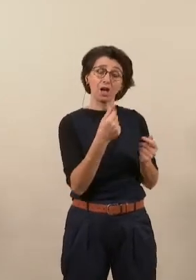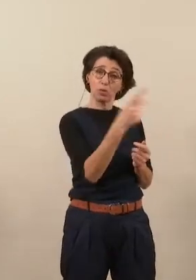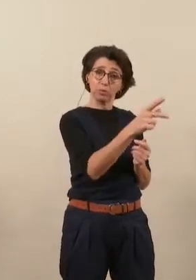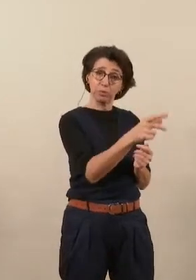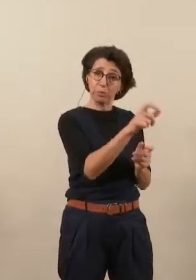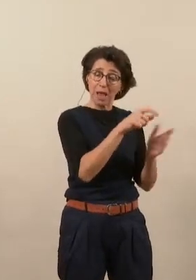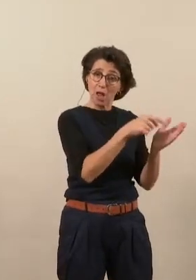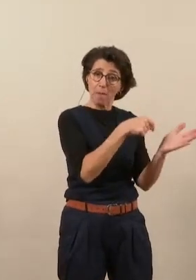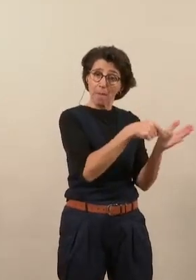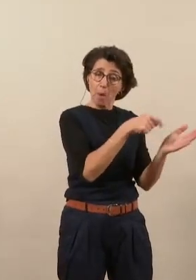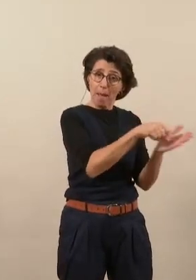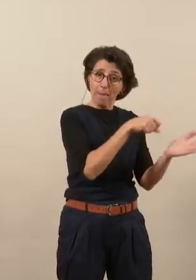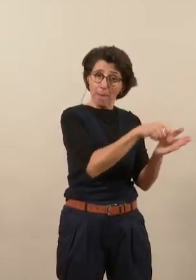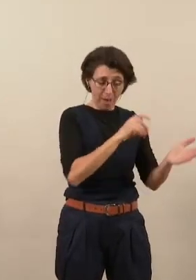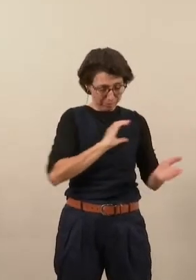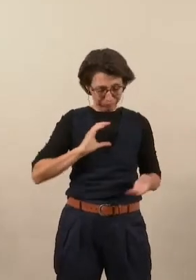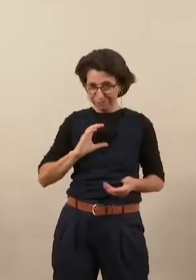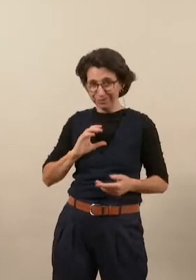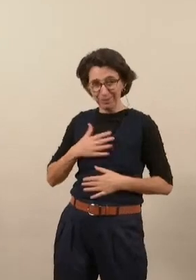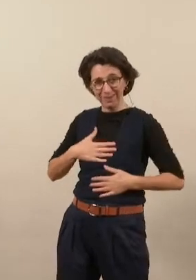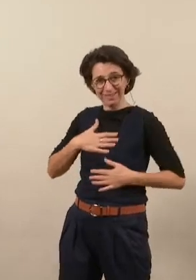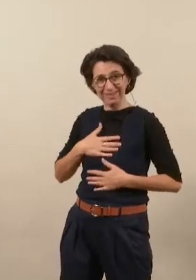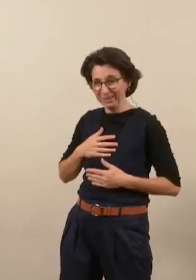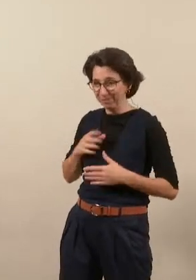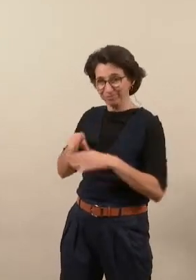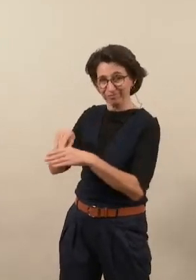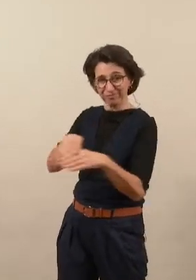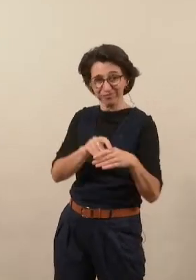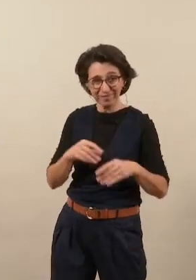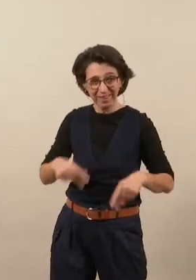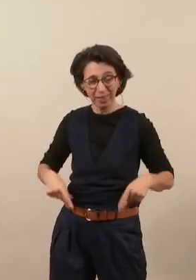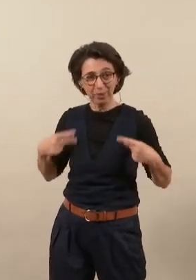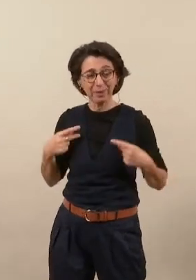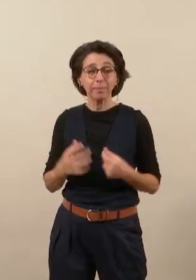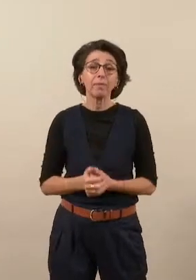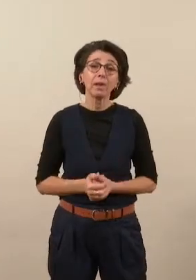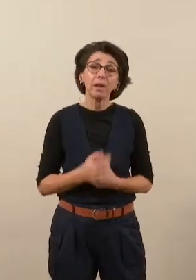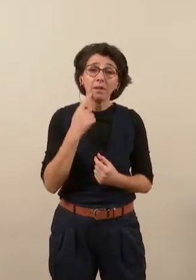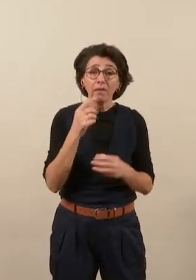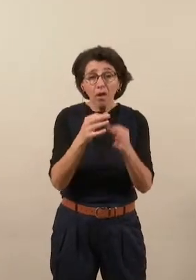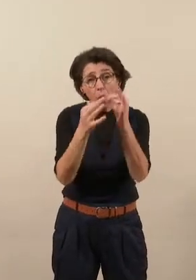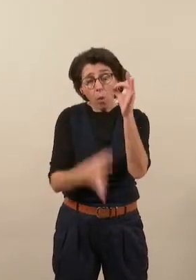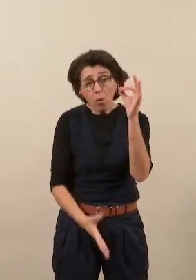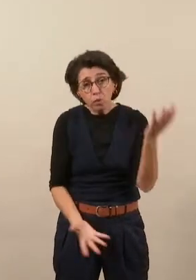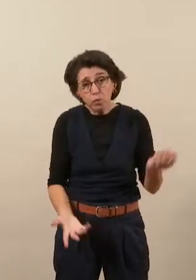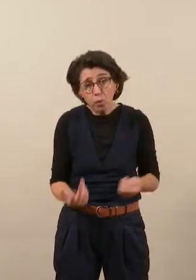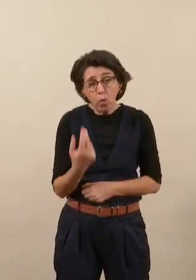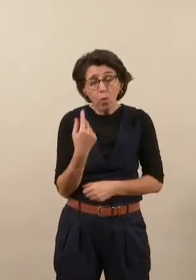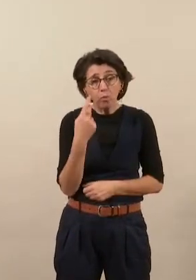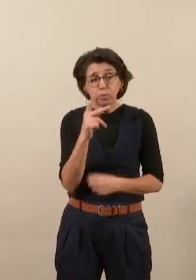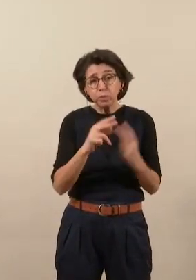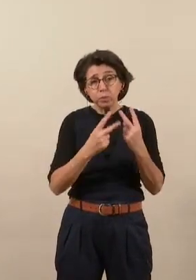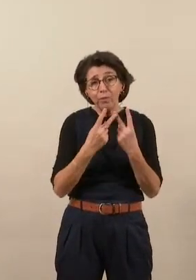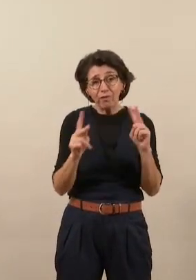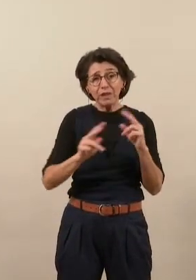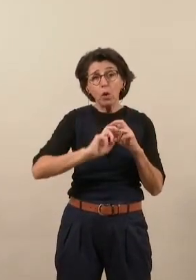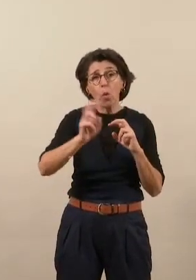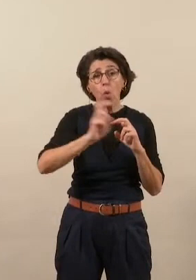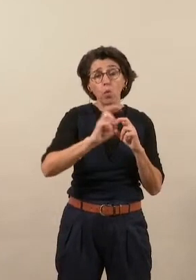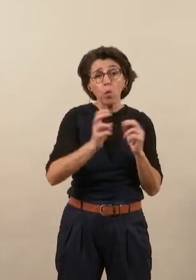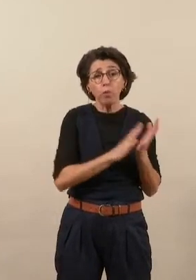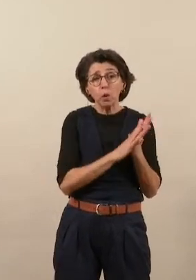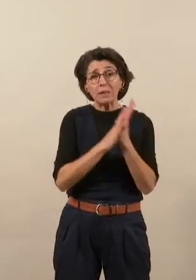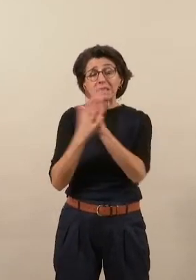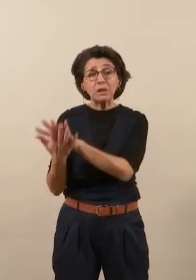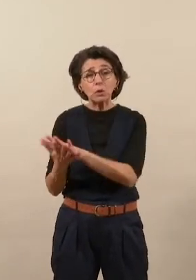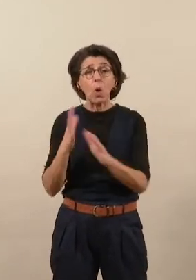contribuables grenoblois. En conclusion, votre Grenoble en transition 2023, dont je le répète,